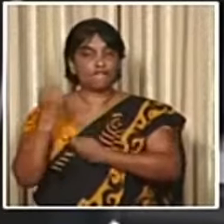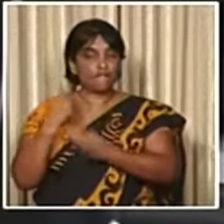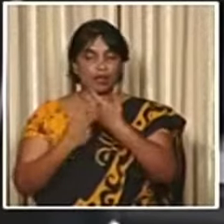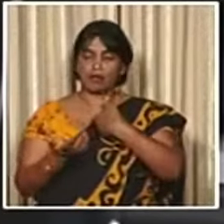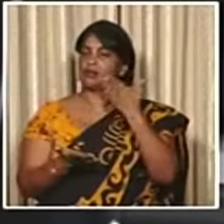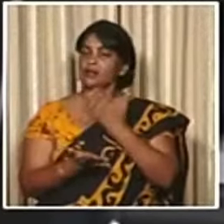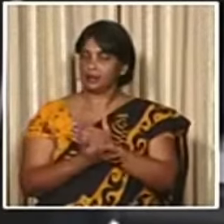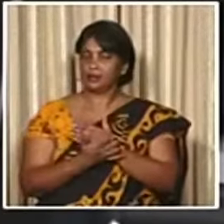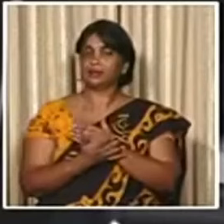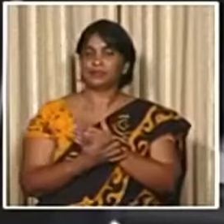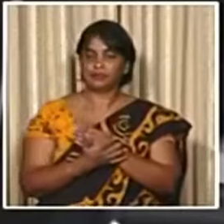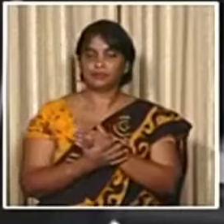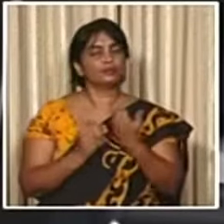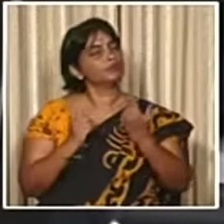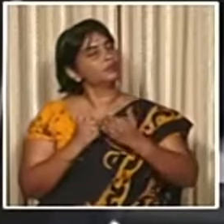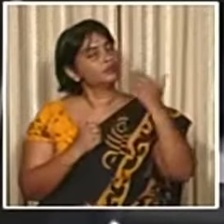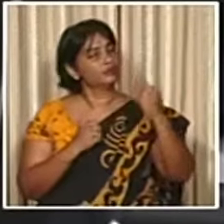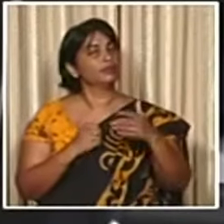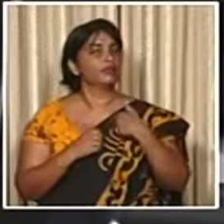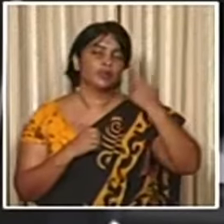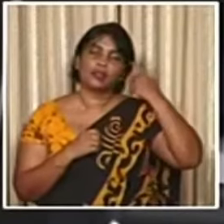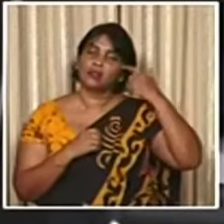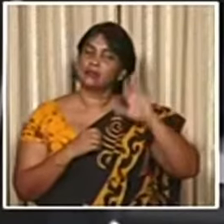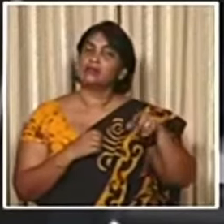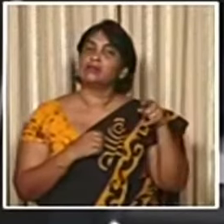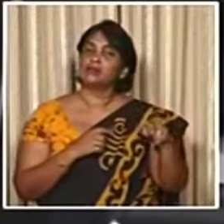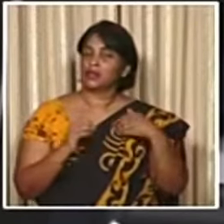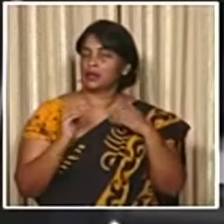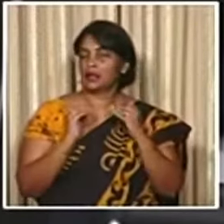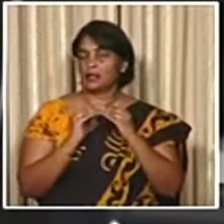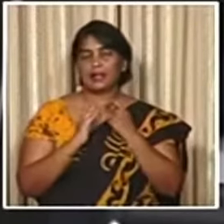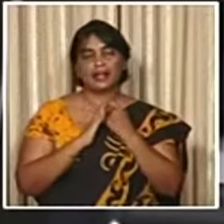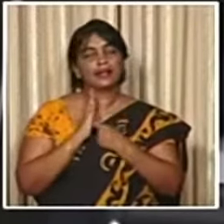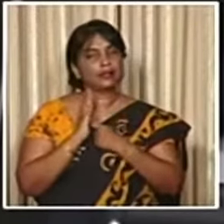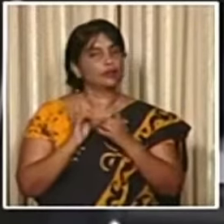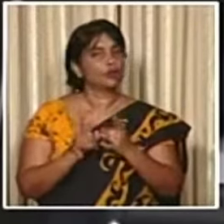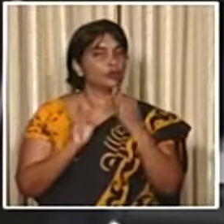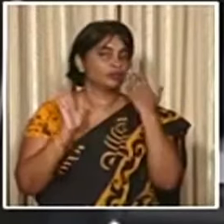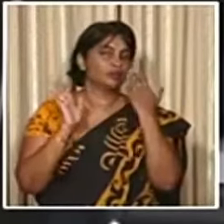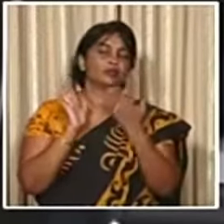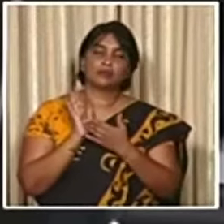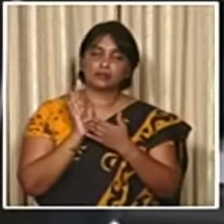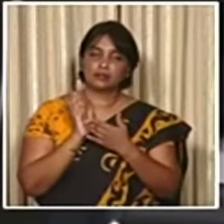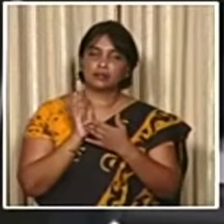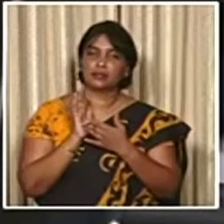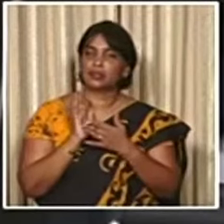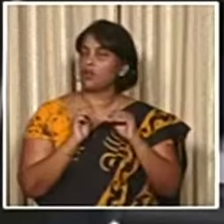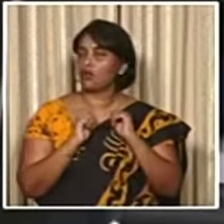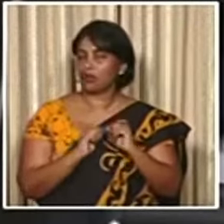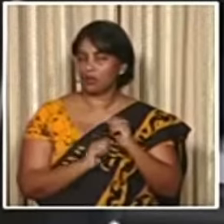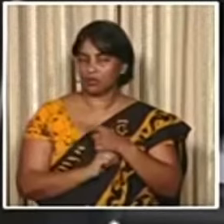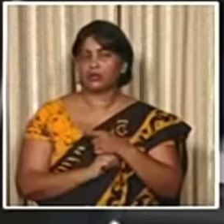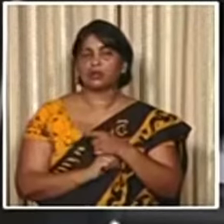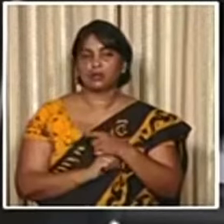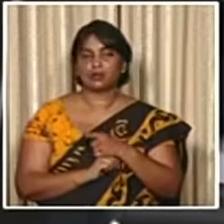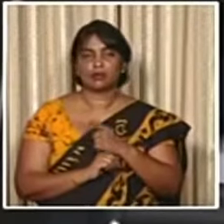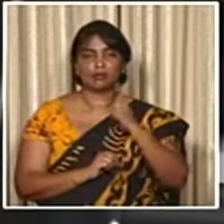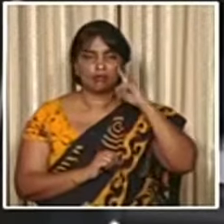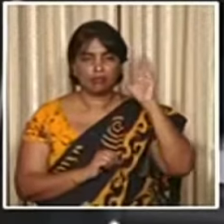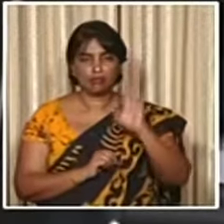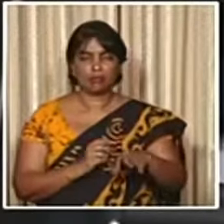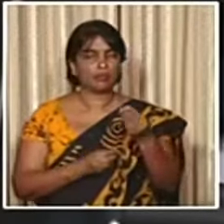එක නතරකරනද ඉදිරියේදී බලාපොරොත්තු වෙනවා මීට ගැළපෙන නීති ක්‍රමයක් අපි හඳුන්වලා දෙන්න. මොකද